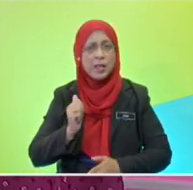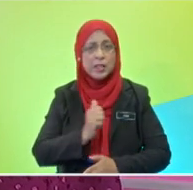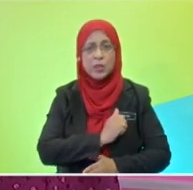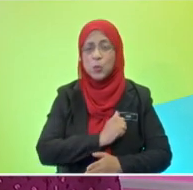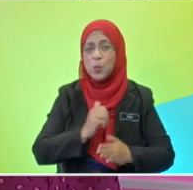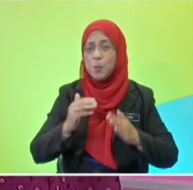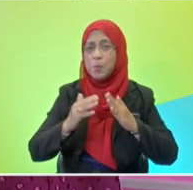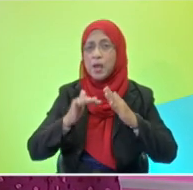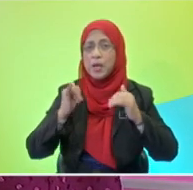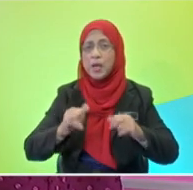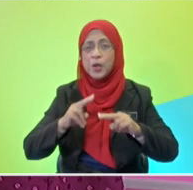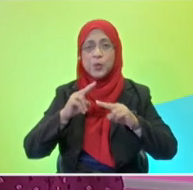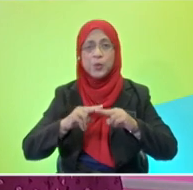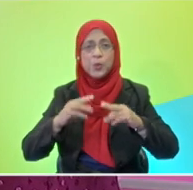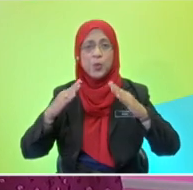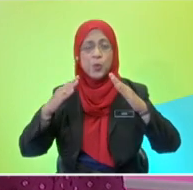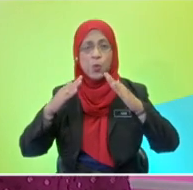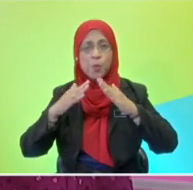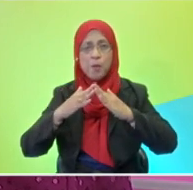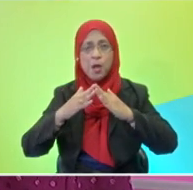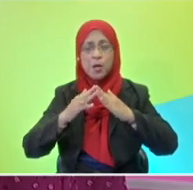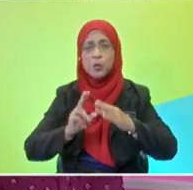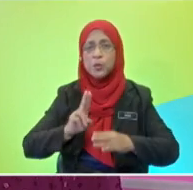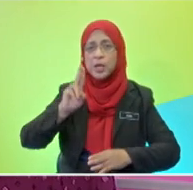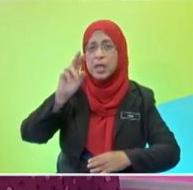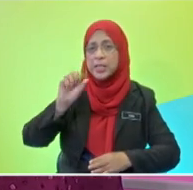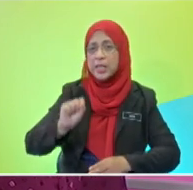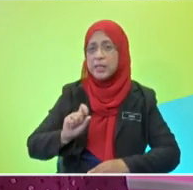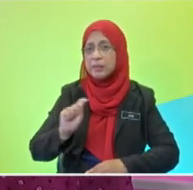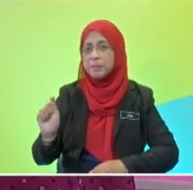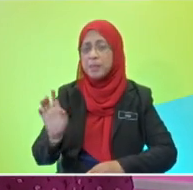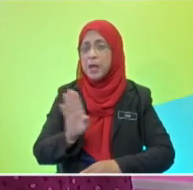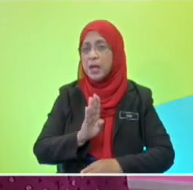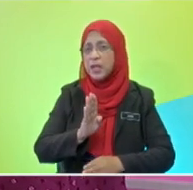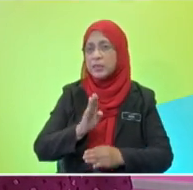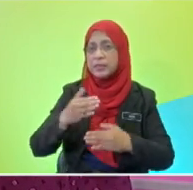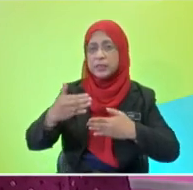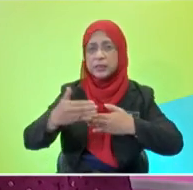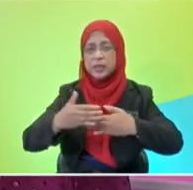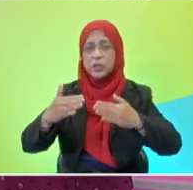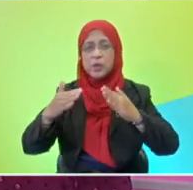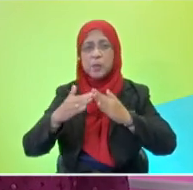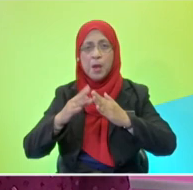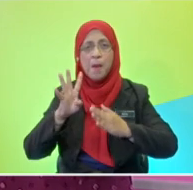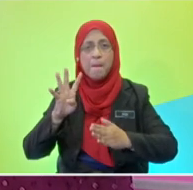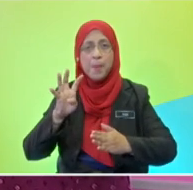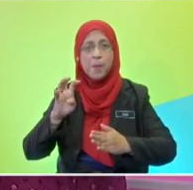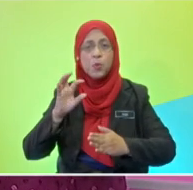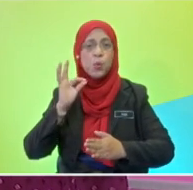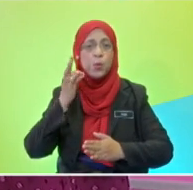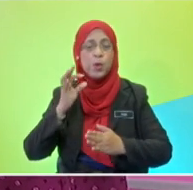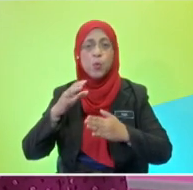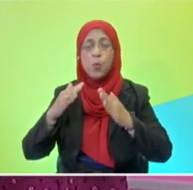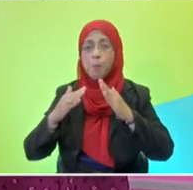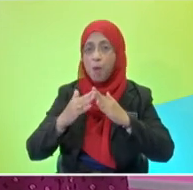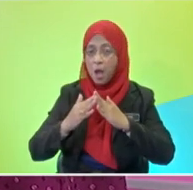yang mendiami 40 buah rumah ke utara ke selatan timur dan barat juga itu merupakan Jiran yang